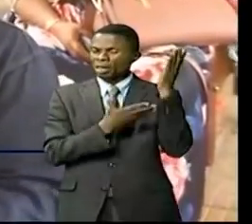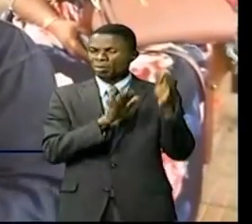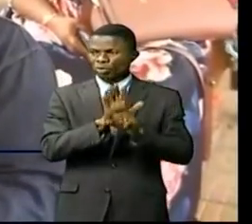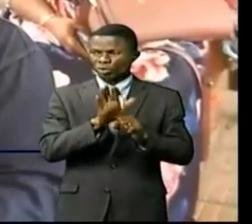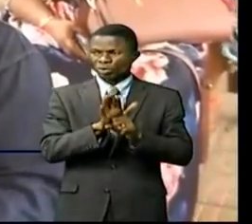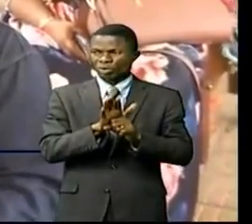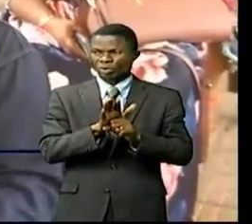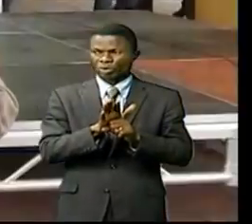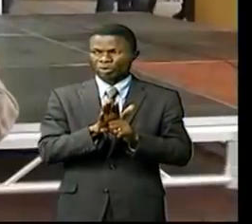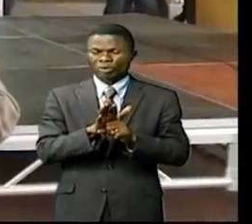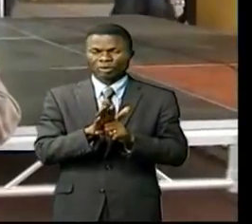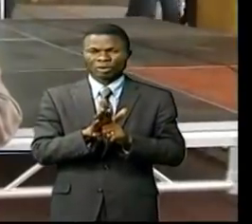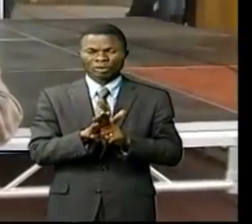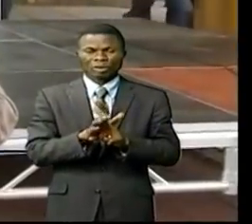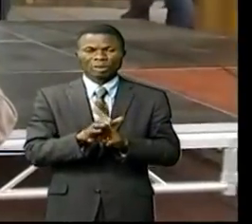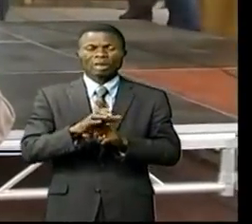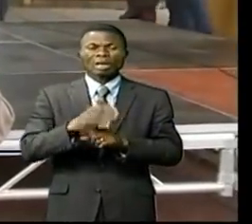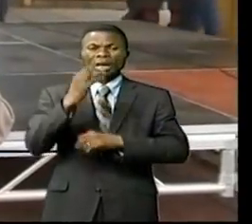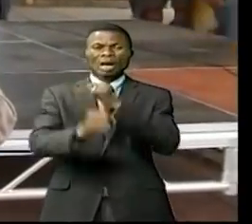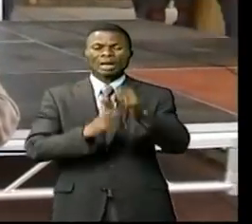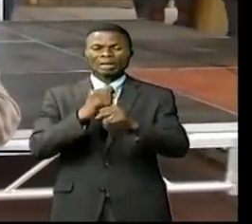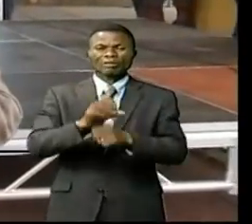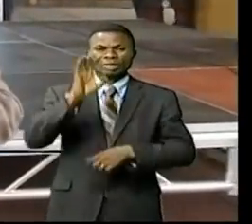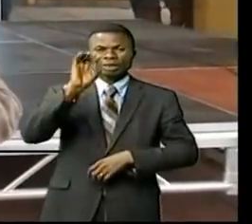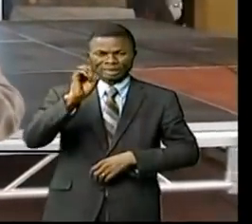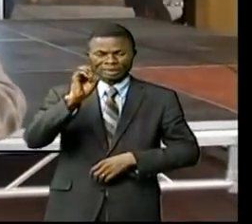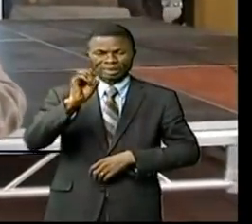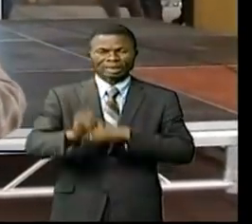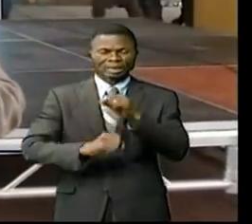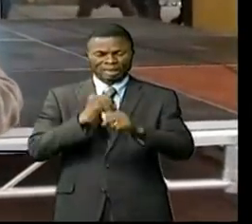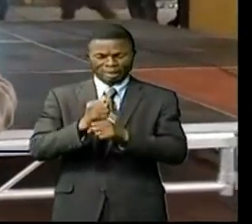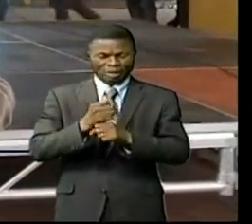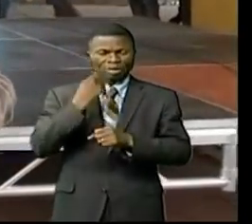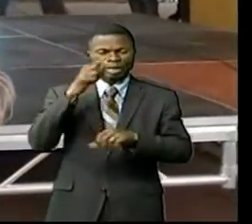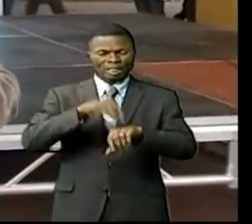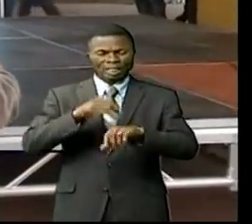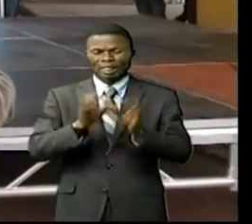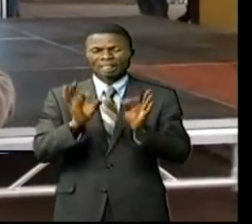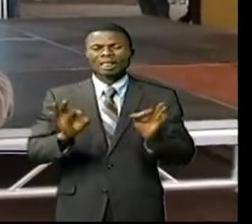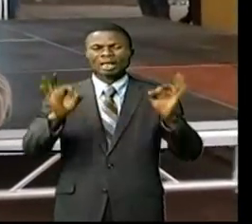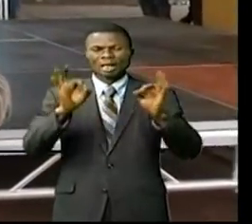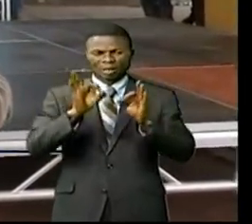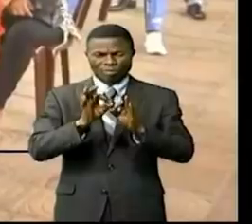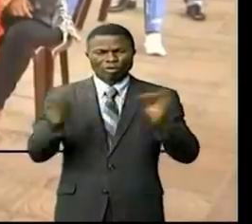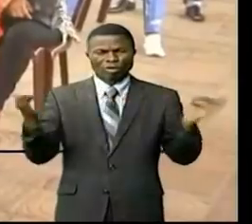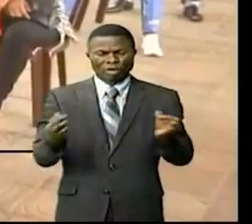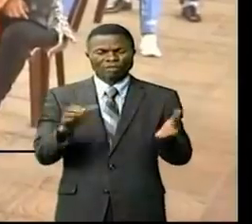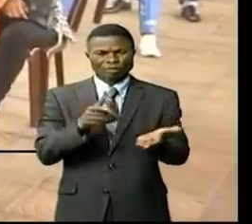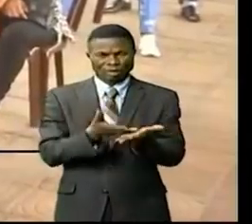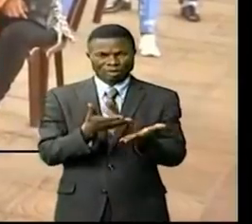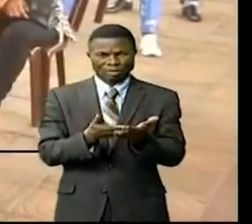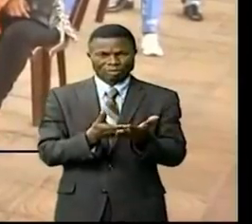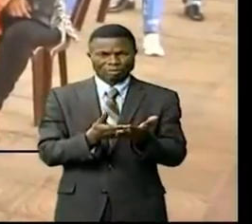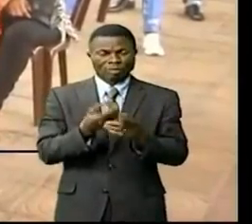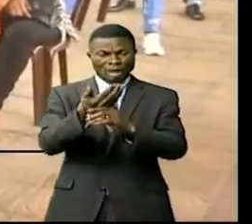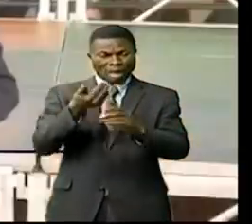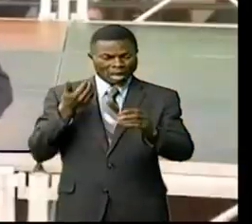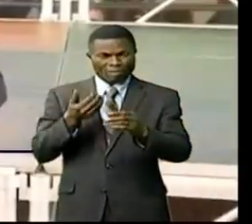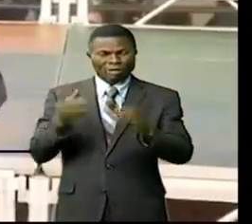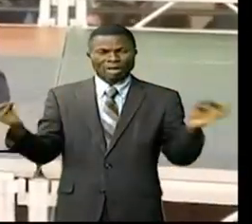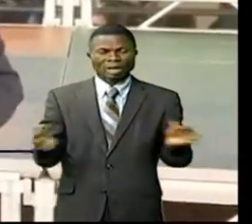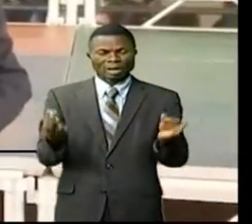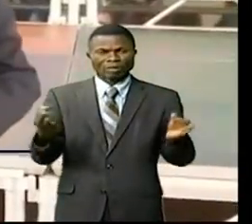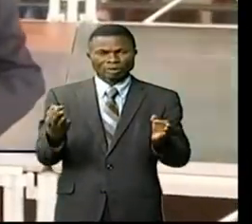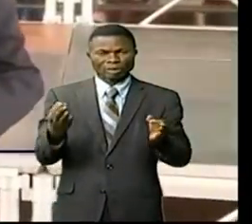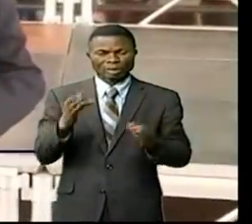béton, parce que 50 ans après, le monument est encore dans cet état, c'est remarquable. À la veille de festivités marquant